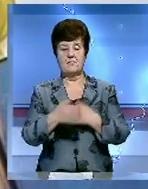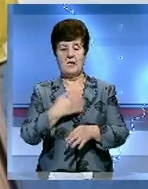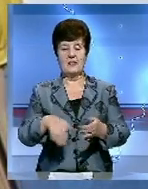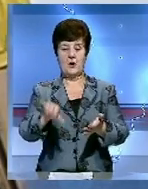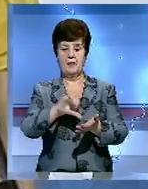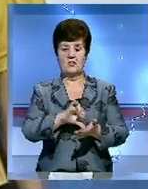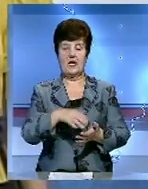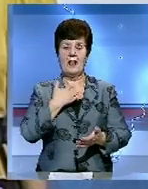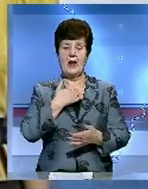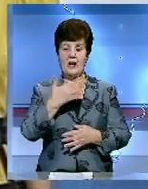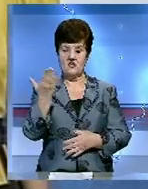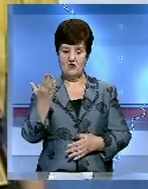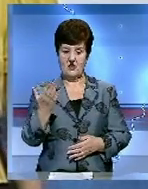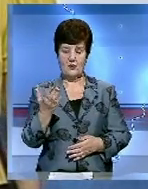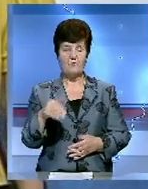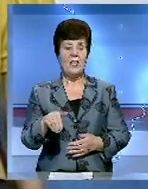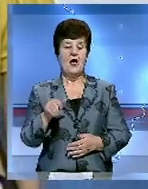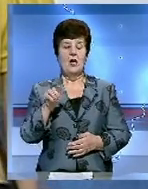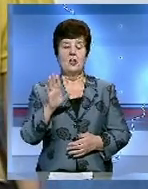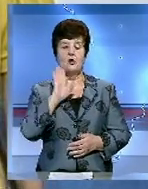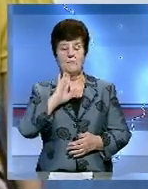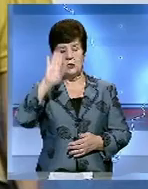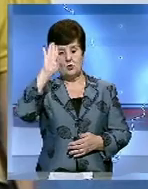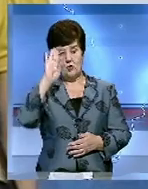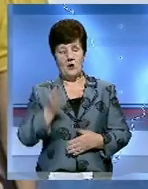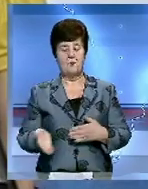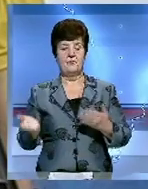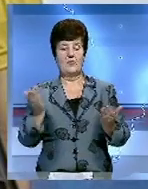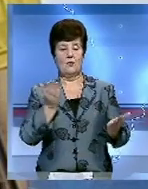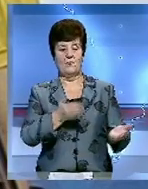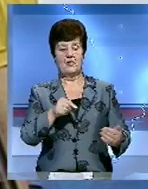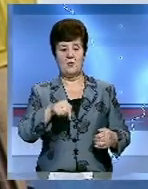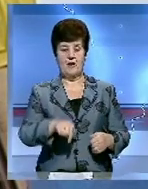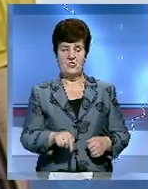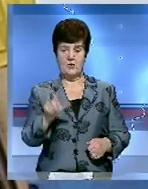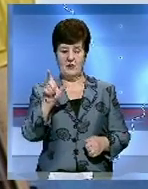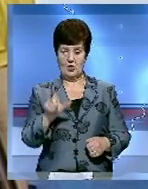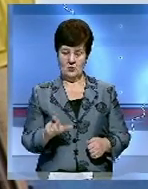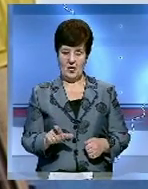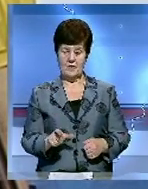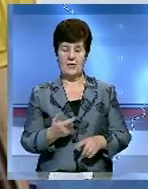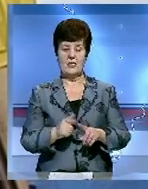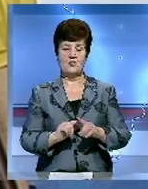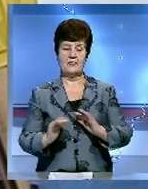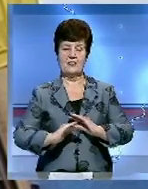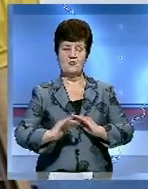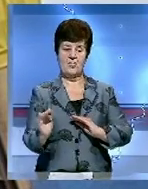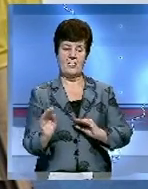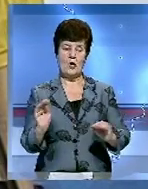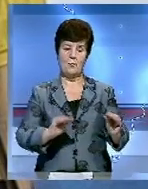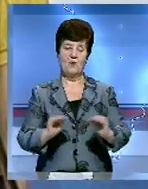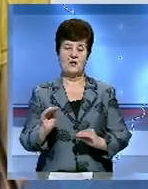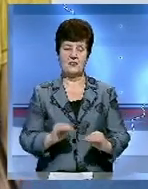alegeri. Domnilor și domnilor, organizația pe care o vom invita aici, în această scenă improvizată, s-a remarcat prin faptul